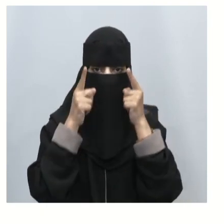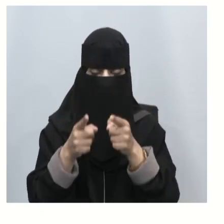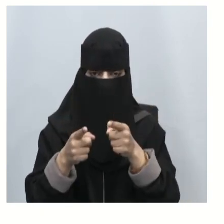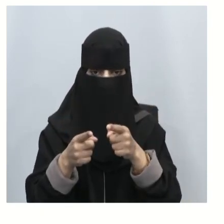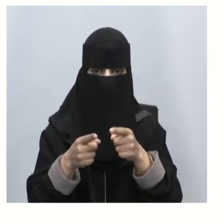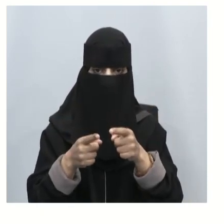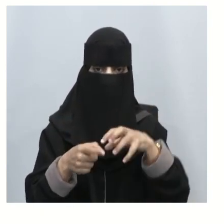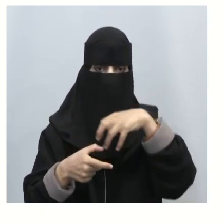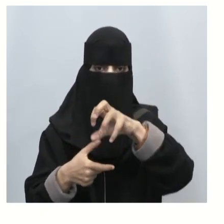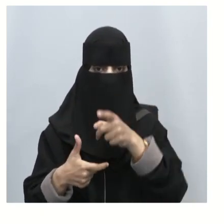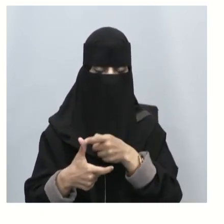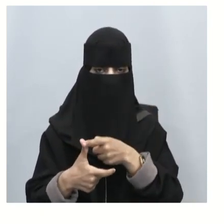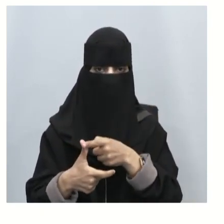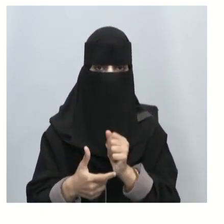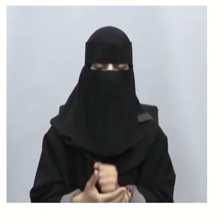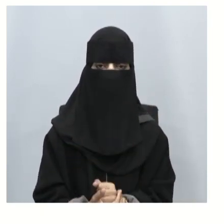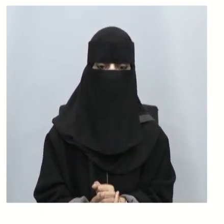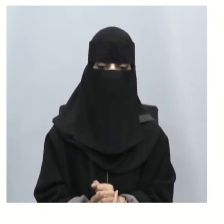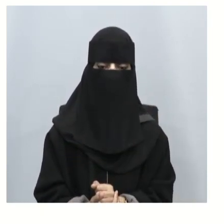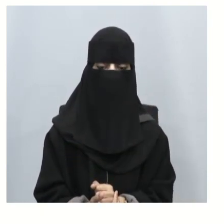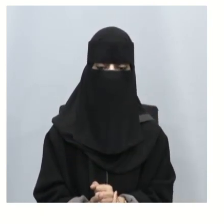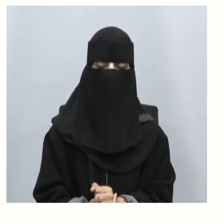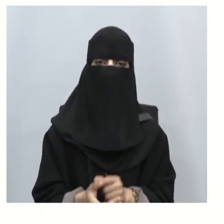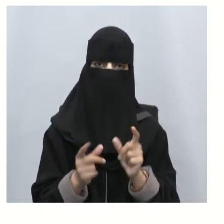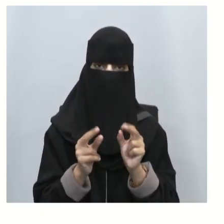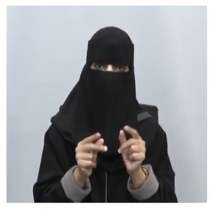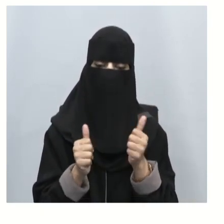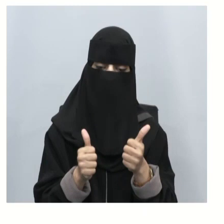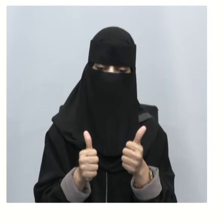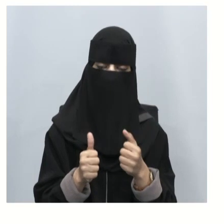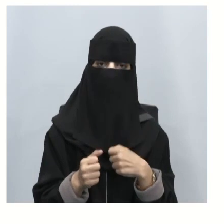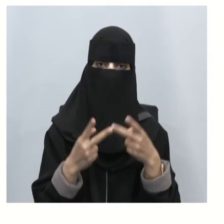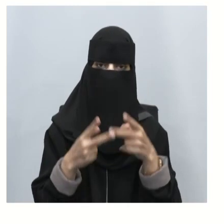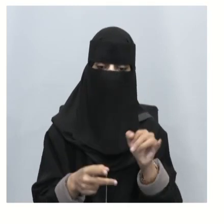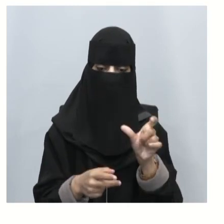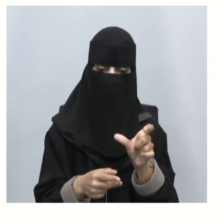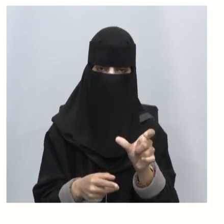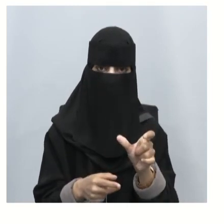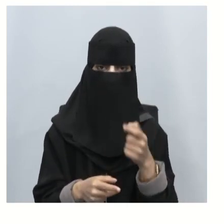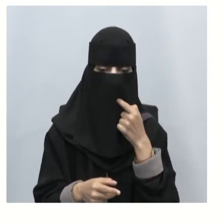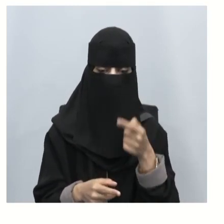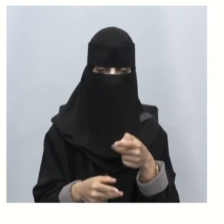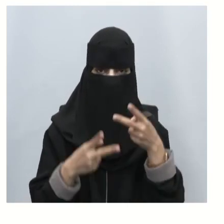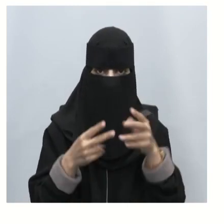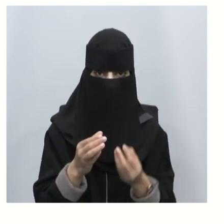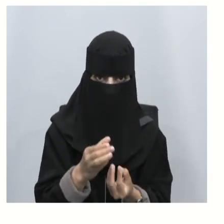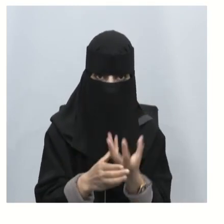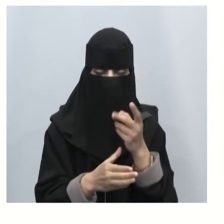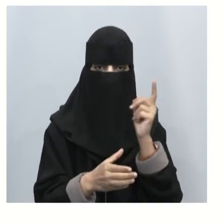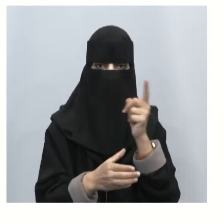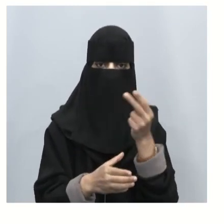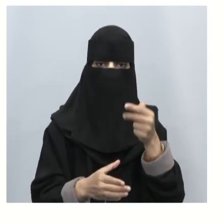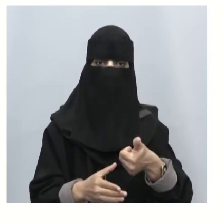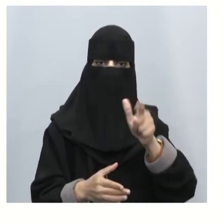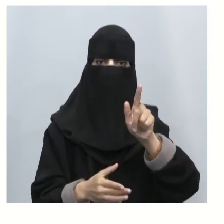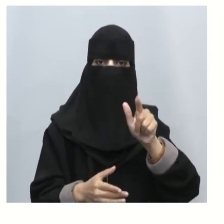العصر الاول طلابي وطالباتي احسنتم انه بدا تحديدا في سنه انشاء الدوله